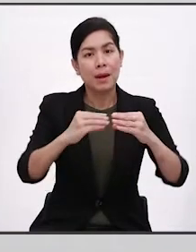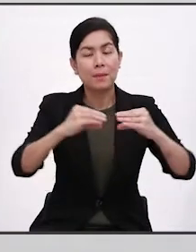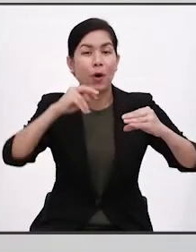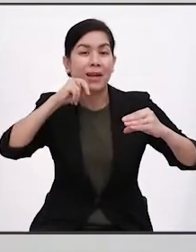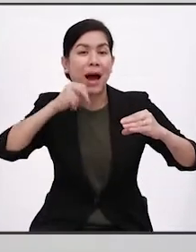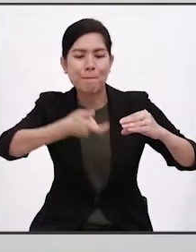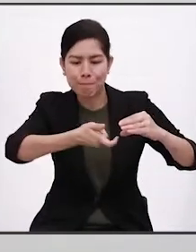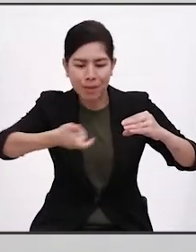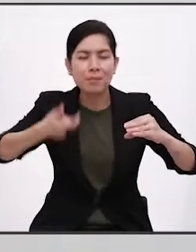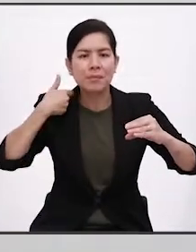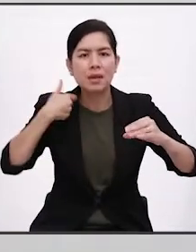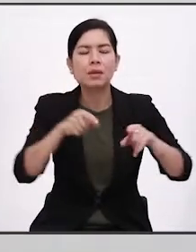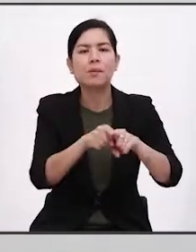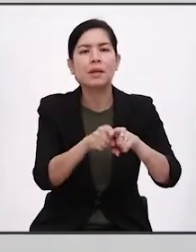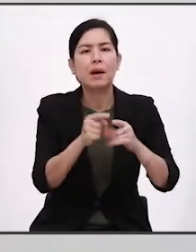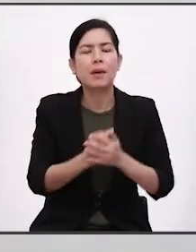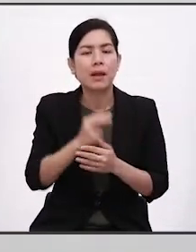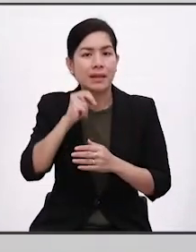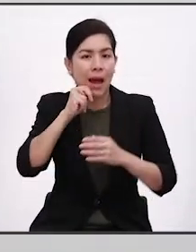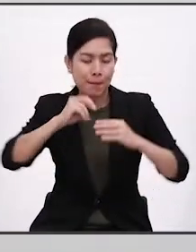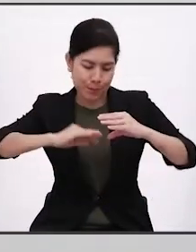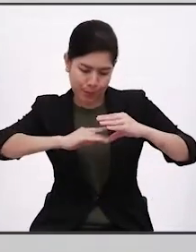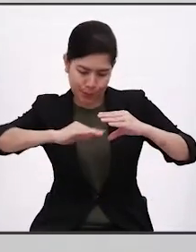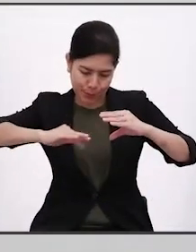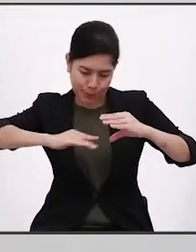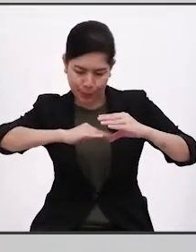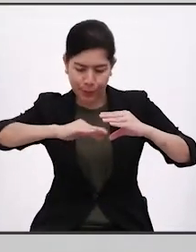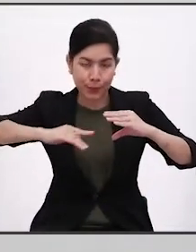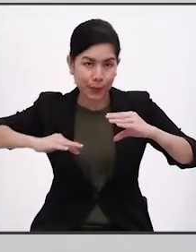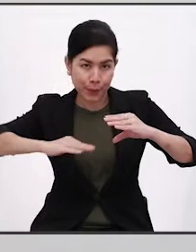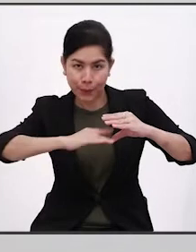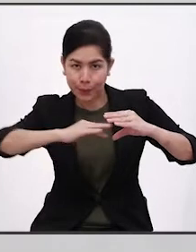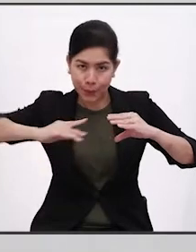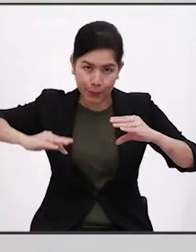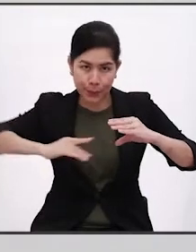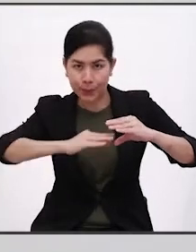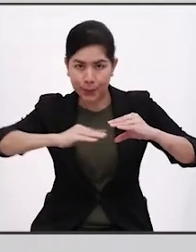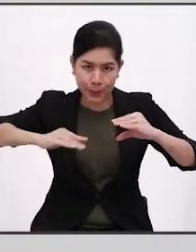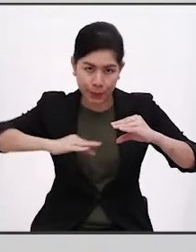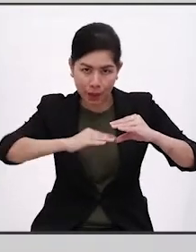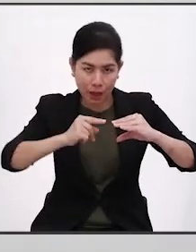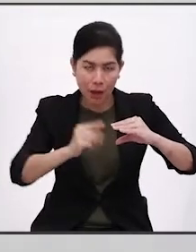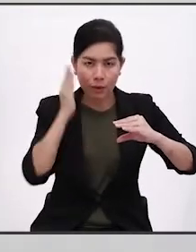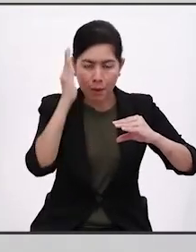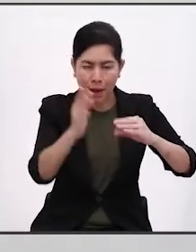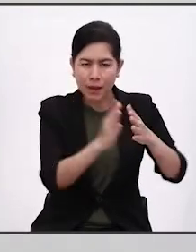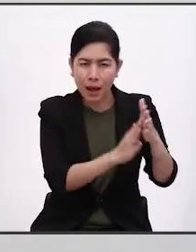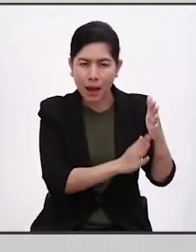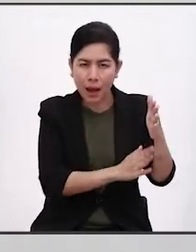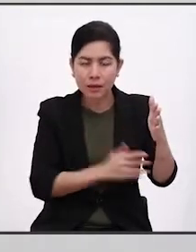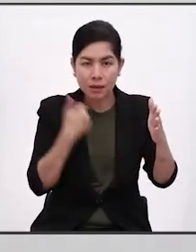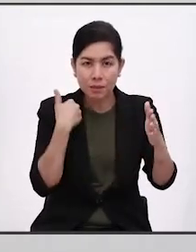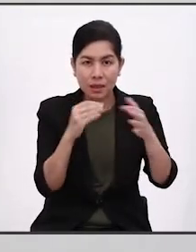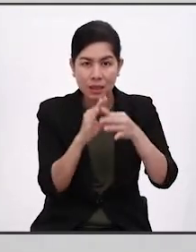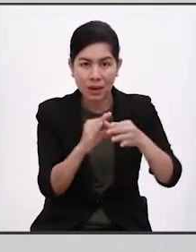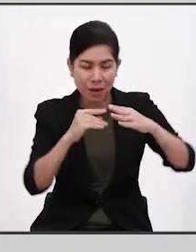ที่ว่ามันมีน้ำไหลอยู่ตลอดเวลานะครับนานๆไปท่อน้ำที่ว่านี้ก็จะมีสนิมเกาะข้างในนะ